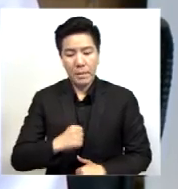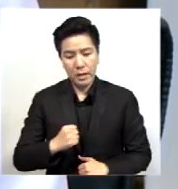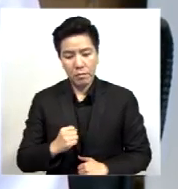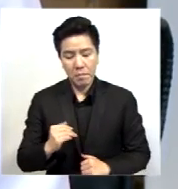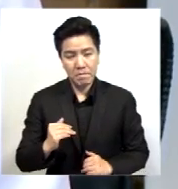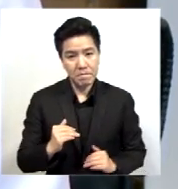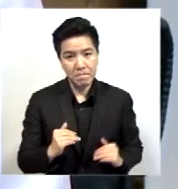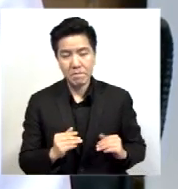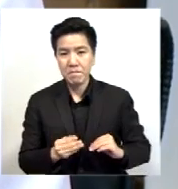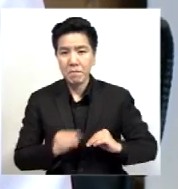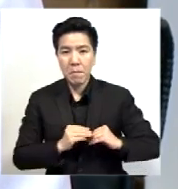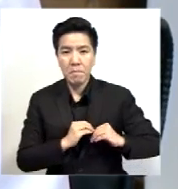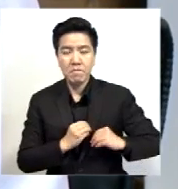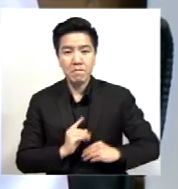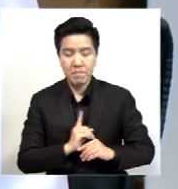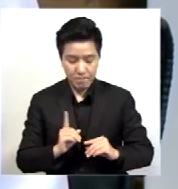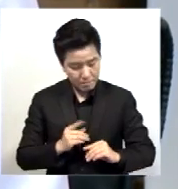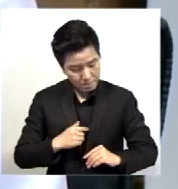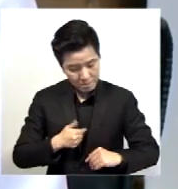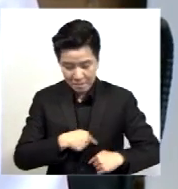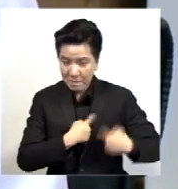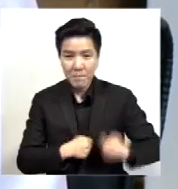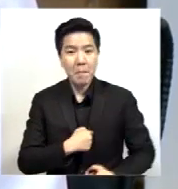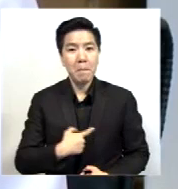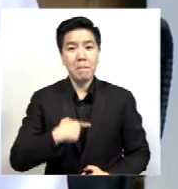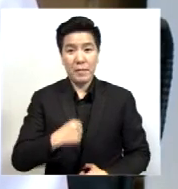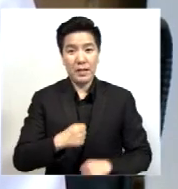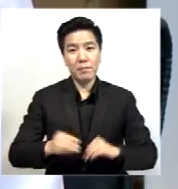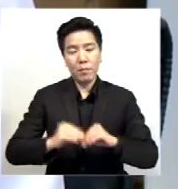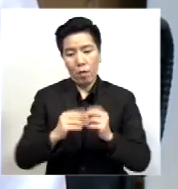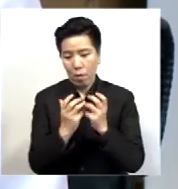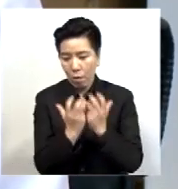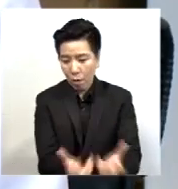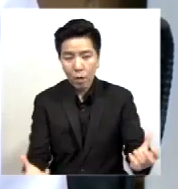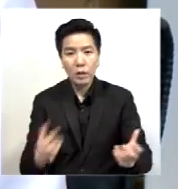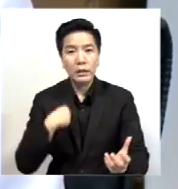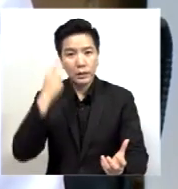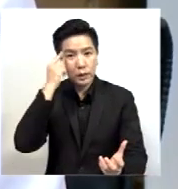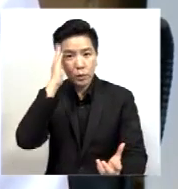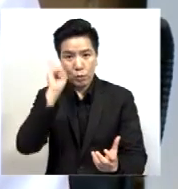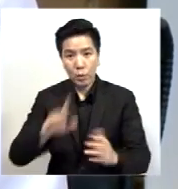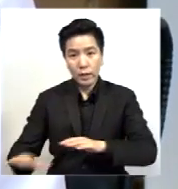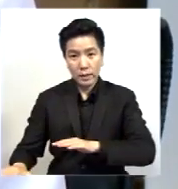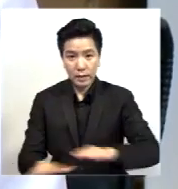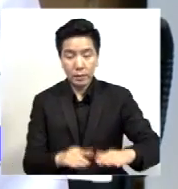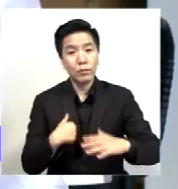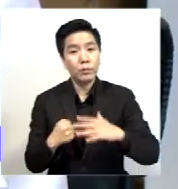าในเรื่องของเวชภัณฑ์ในเรื่องของอาวุธต่างๆที่เราจะต้องมีเตรียมไว้ใน